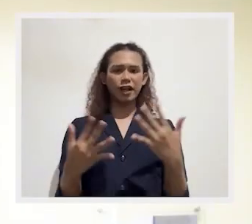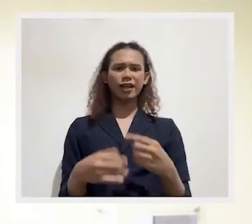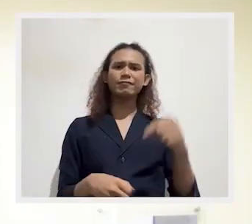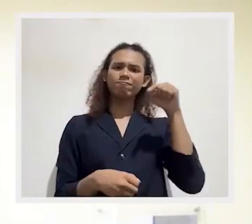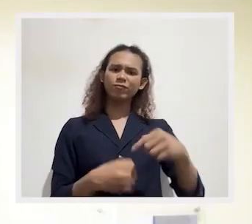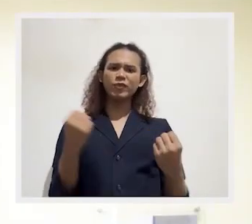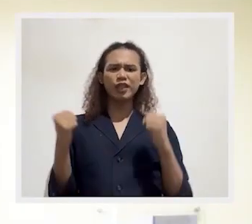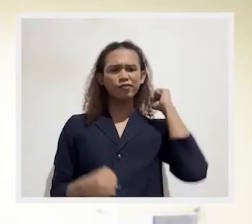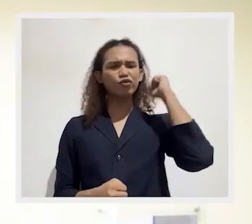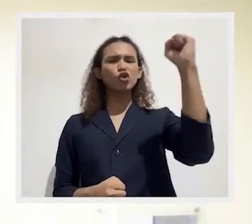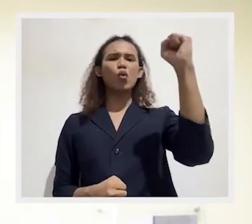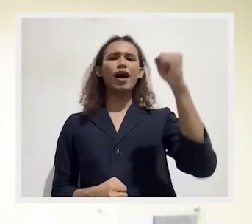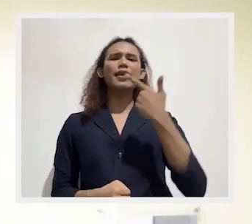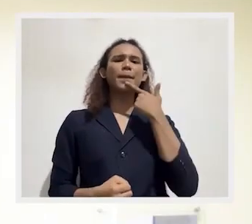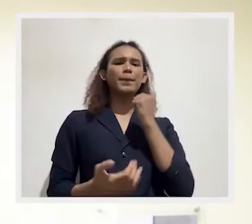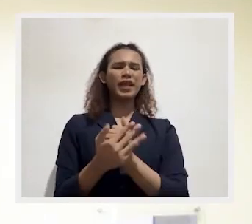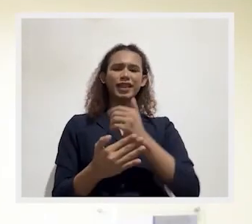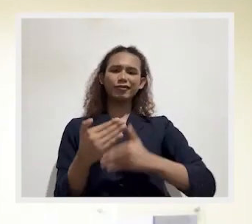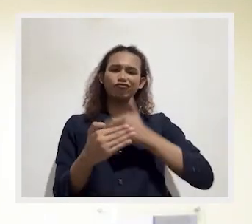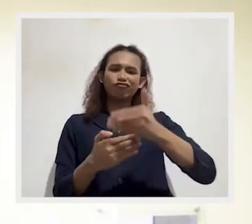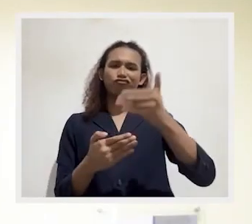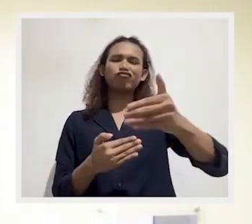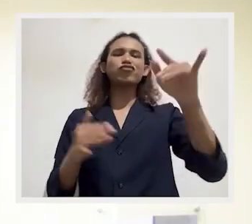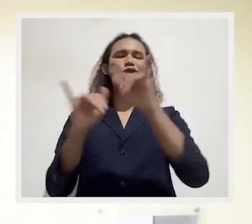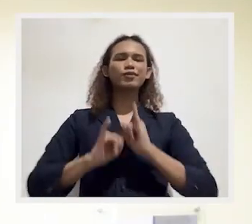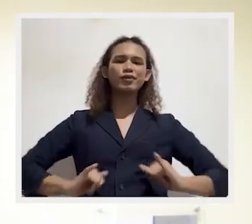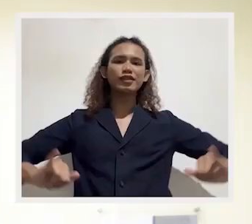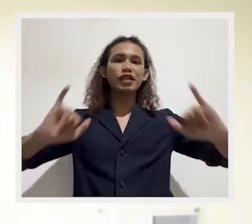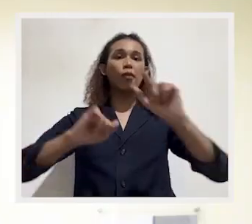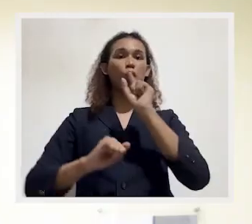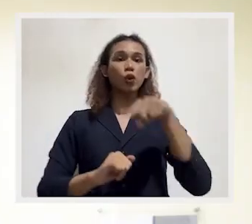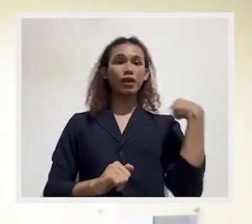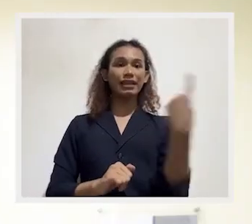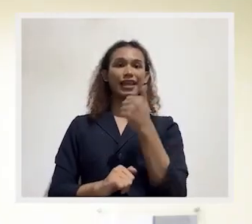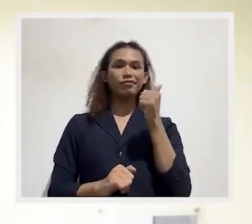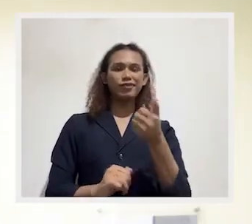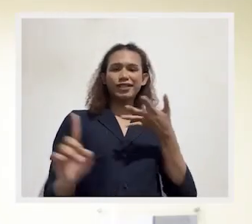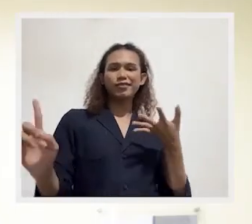adalah perjuangan yang patut kita teruskan bersama sehingga